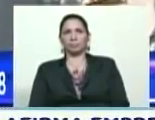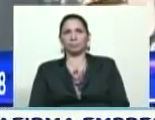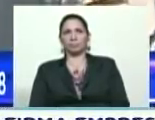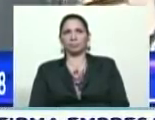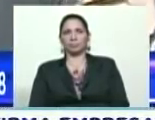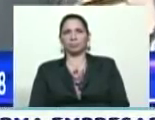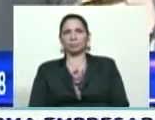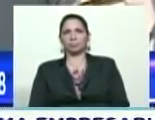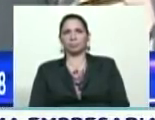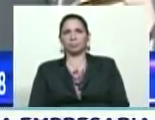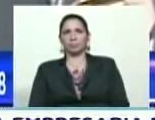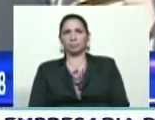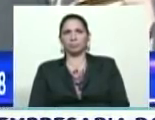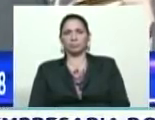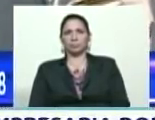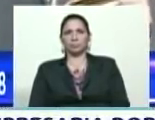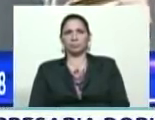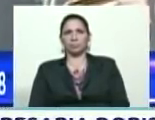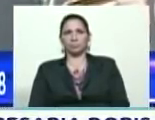тысяч километров.